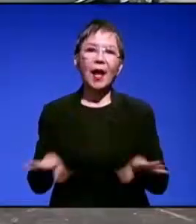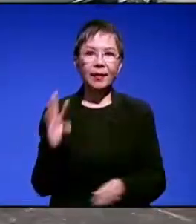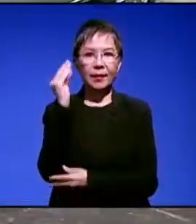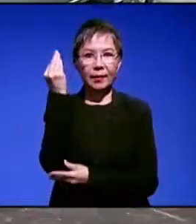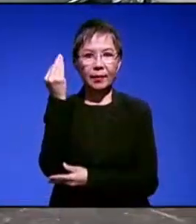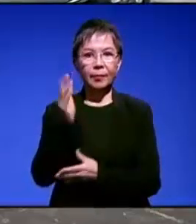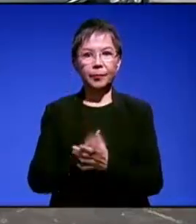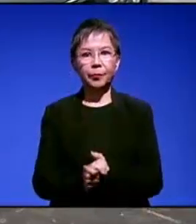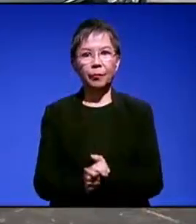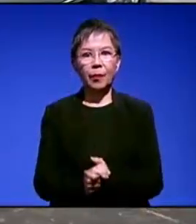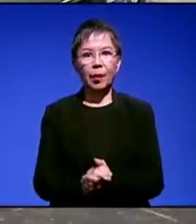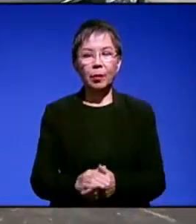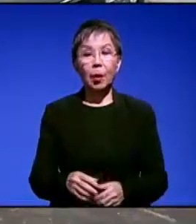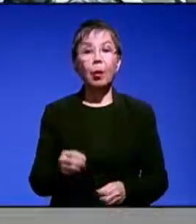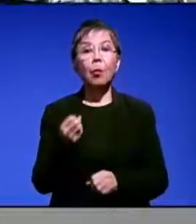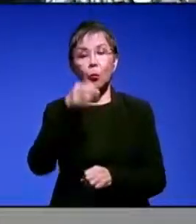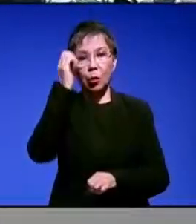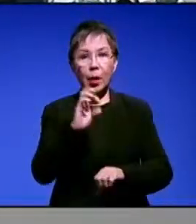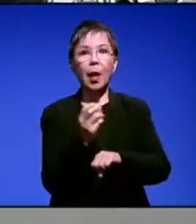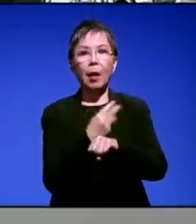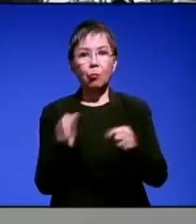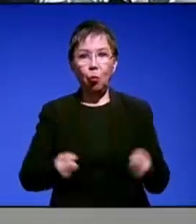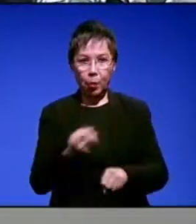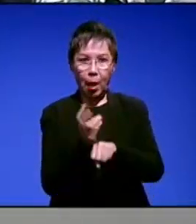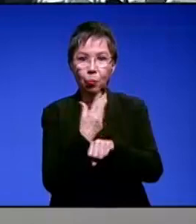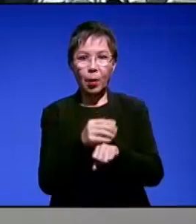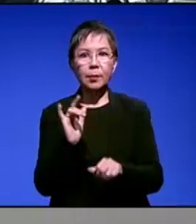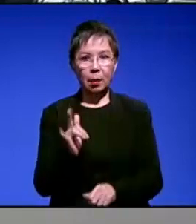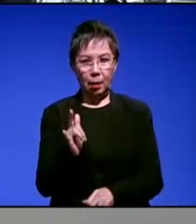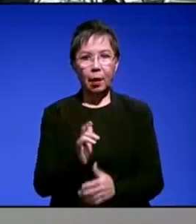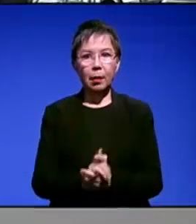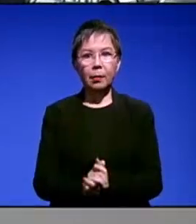antisipasi, polisi menyiagakan ambulans di posko.